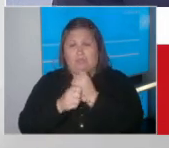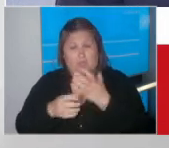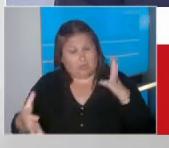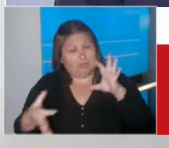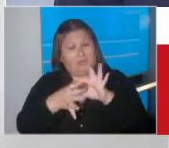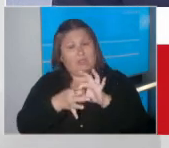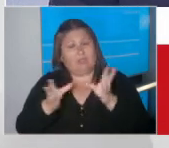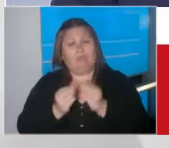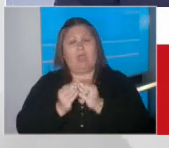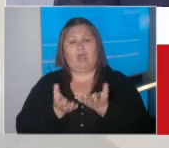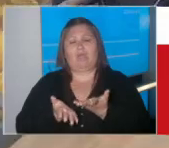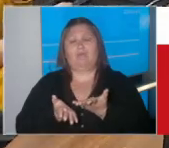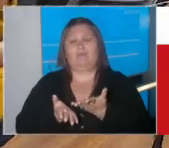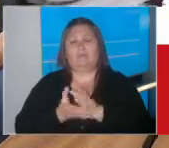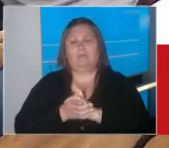נרוץ ביחד.